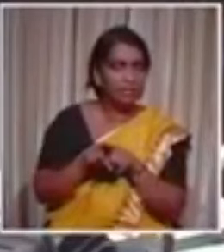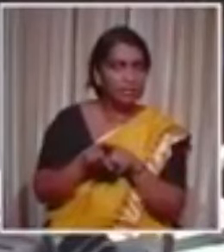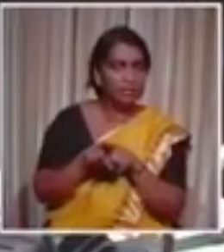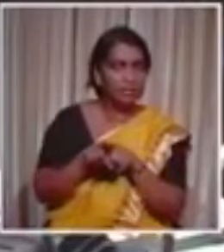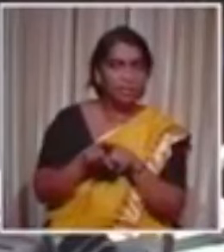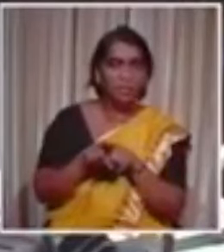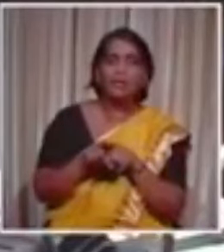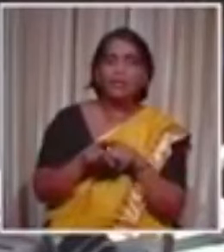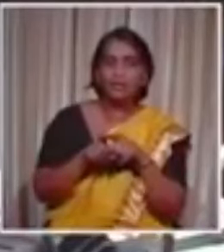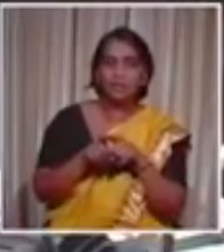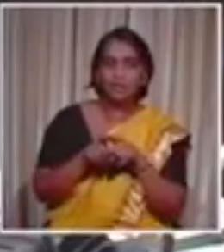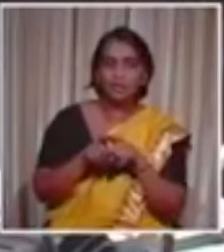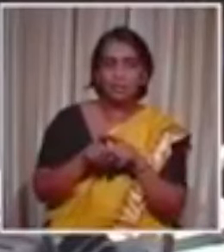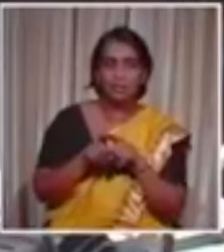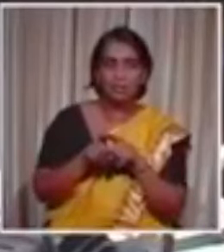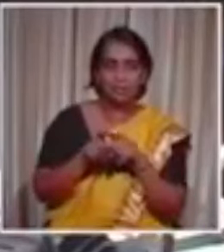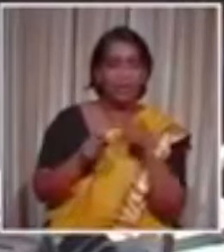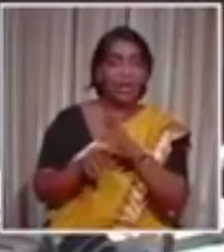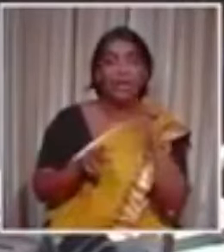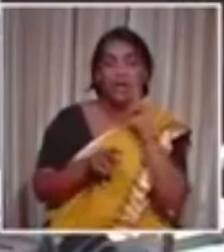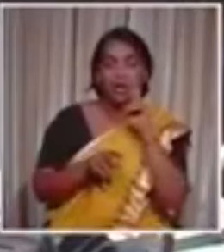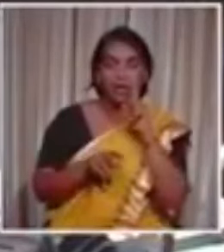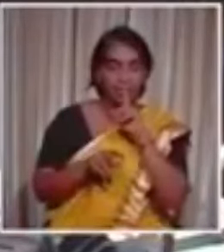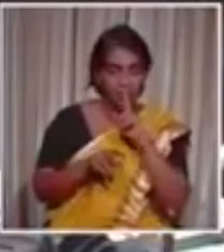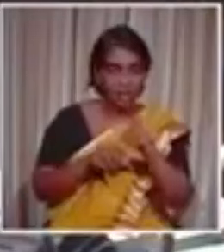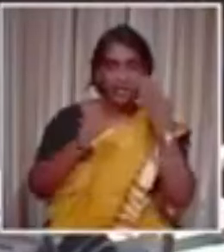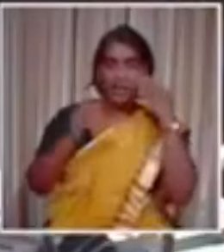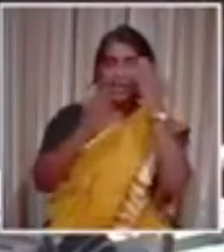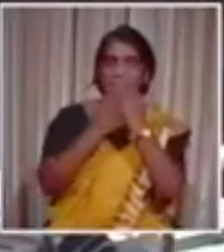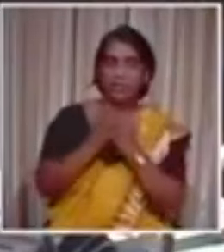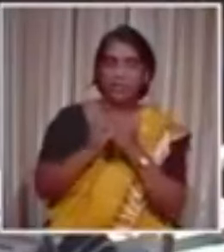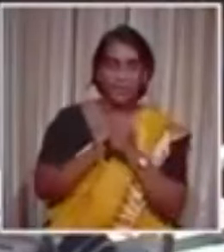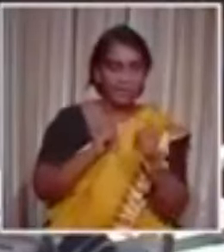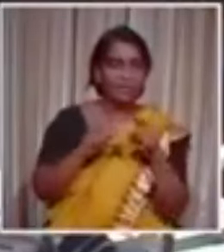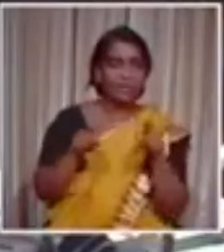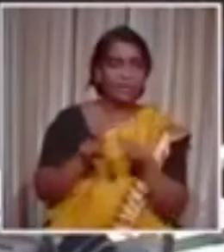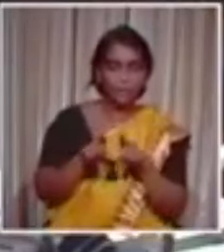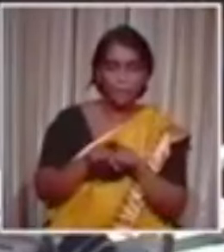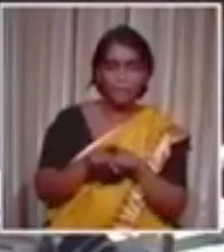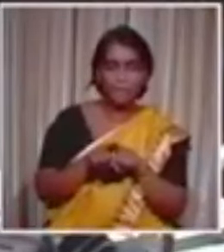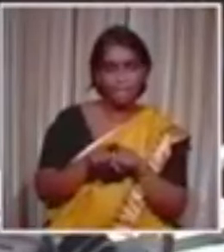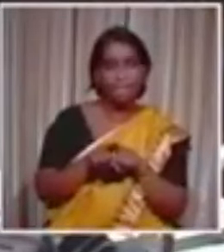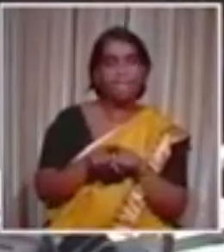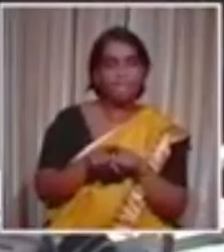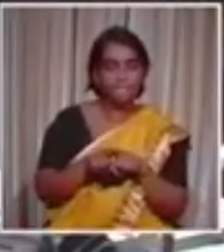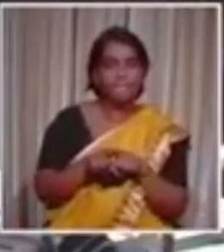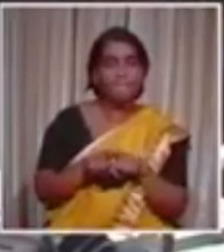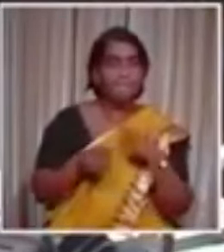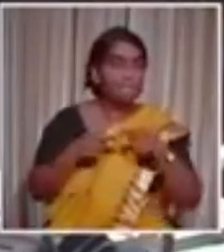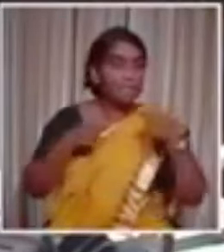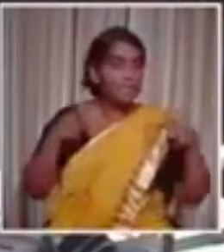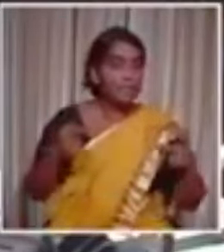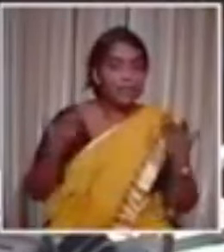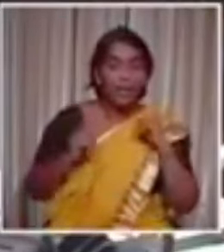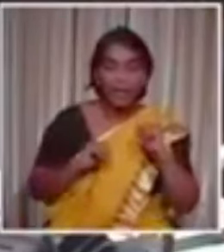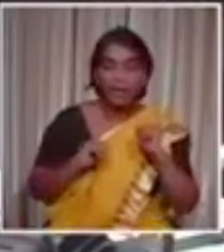dolah. Inda Ranil Wickremesinghe kene mukadme parlimen tu mulusun ini dala. Itu mah naya gan nak kata api virudh nauni ayi kilapin